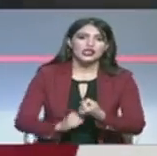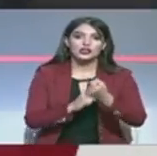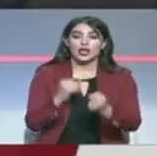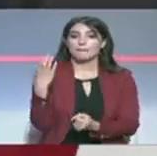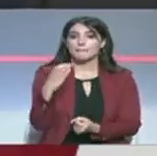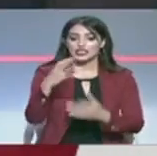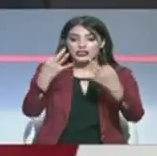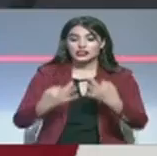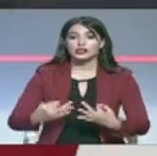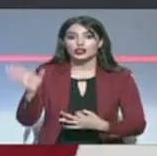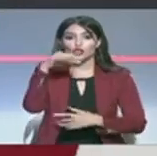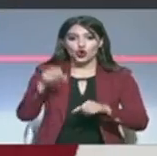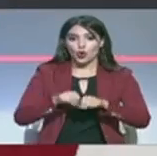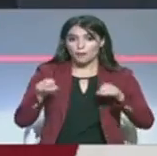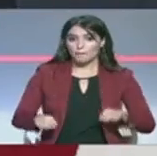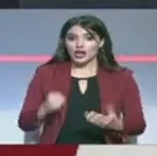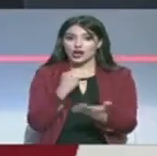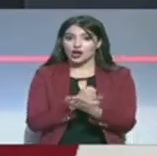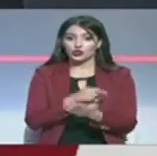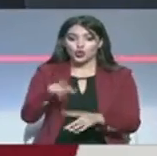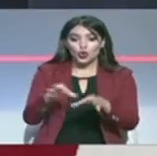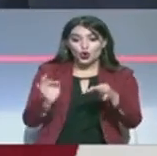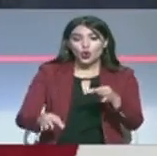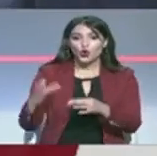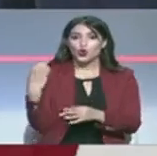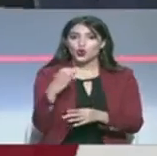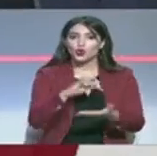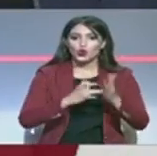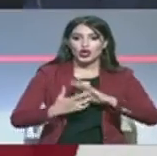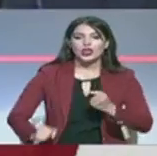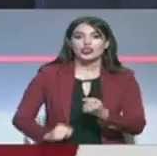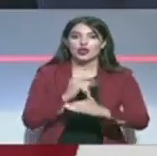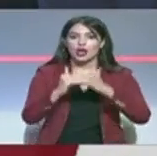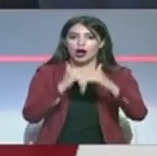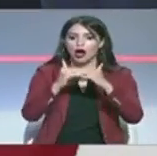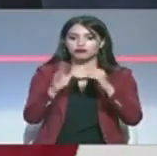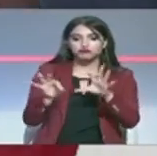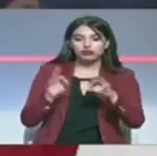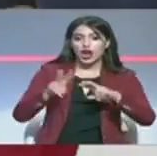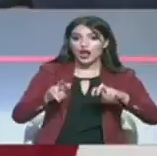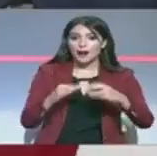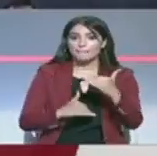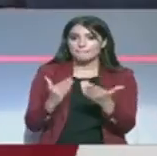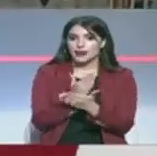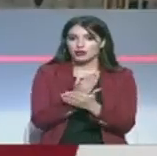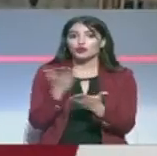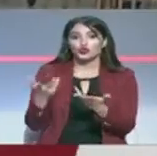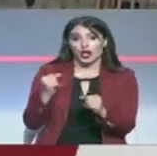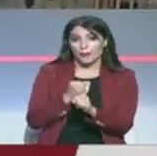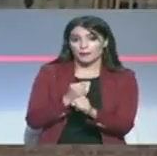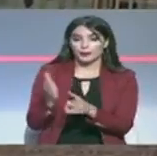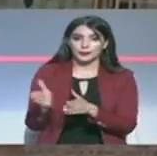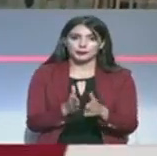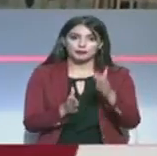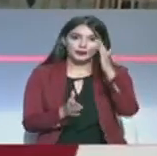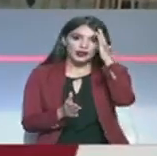فيما اعتبر محافظ البنك المركزي أن من حلول التمويل دفع الاستثمار وخلق الثروة عبر العمل لا غير. ضمننا